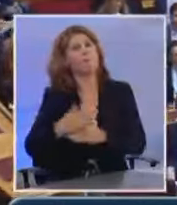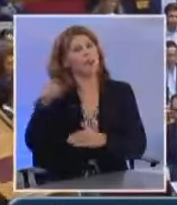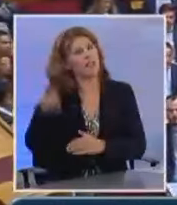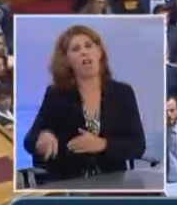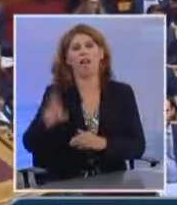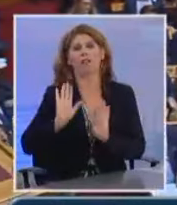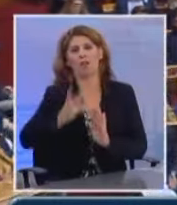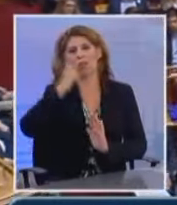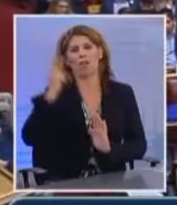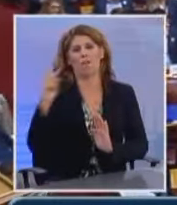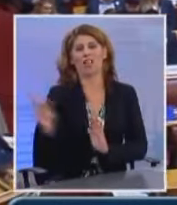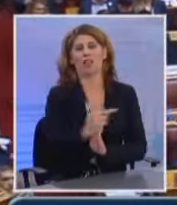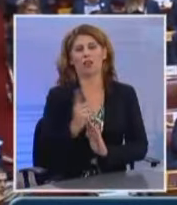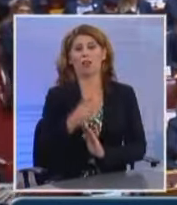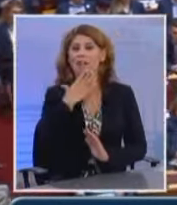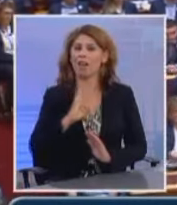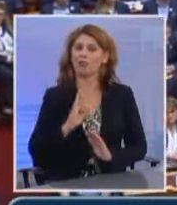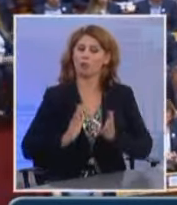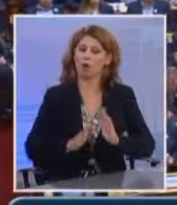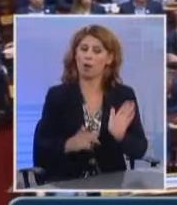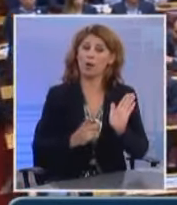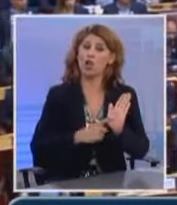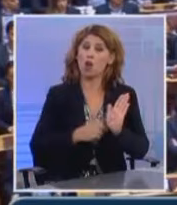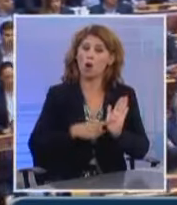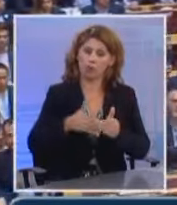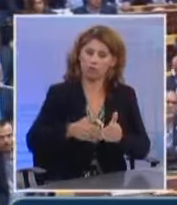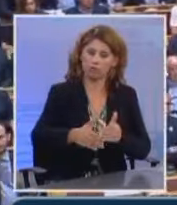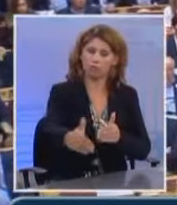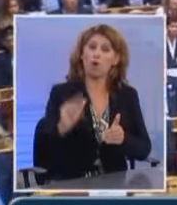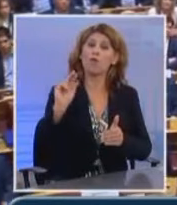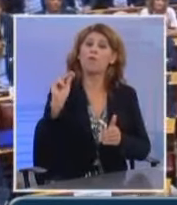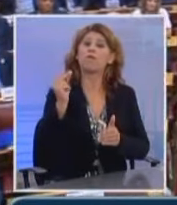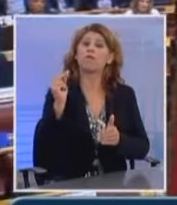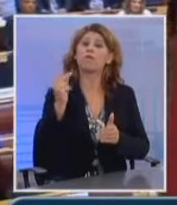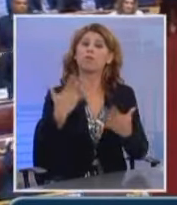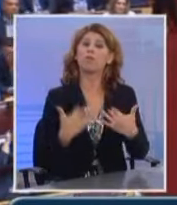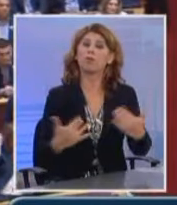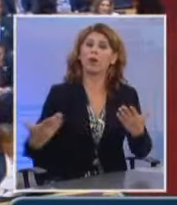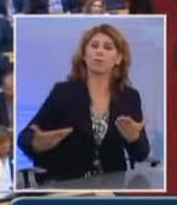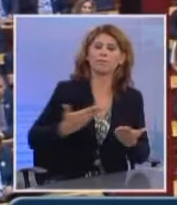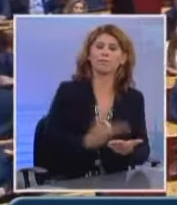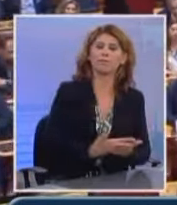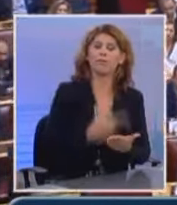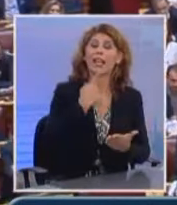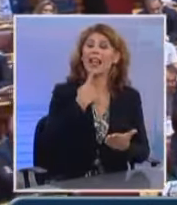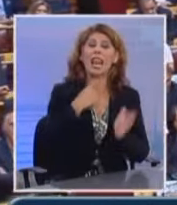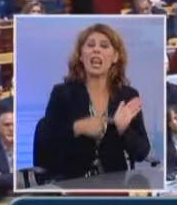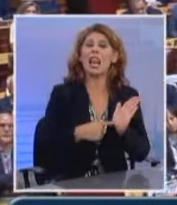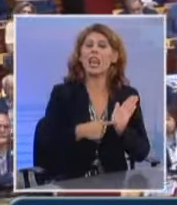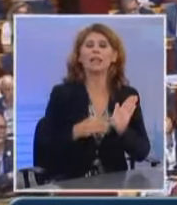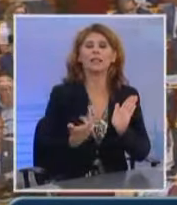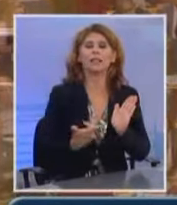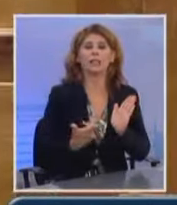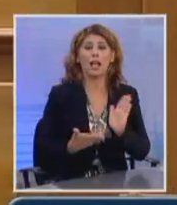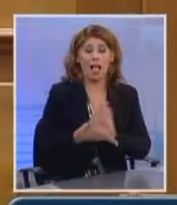κίνηση. Με νόμο που θα έρθει το προσεχές διάστημα στη Βουλή, ορίζουμε πια πως